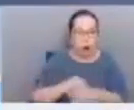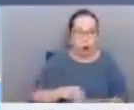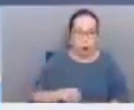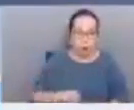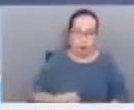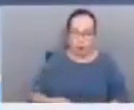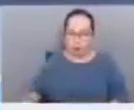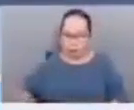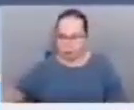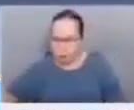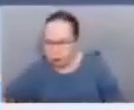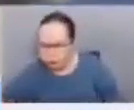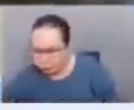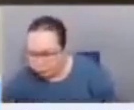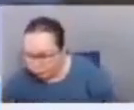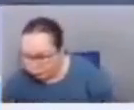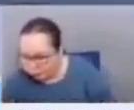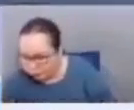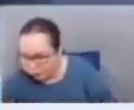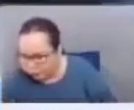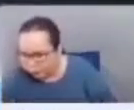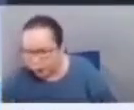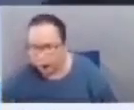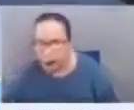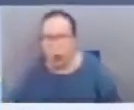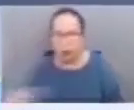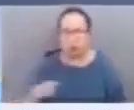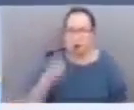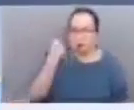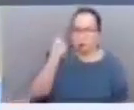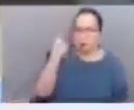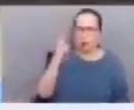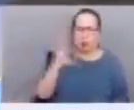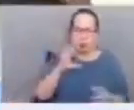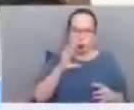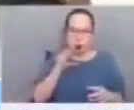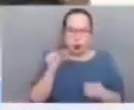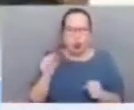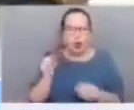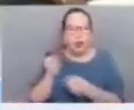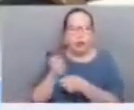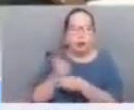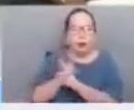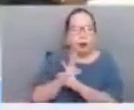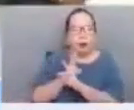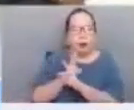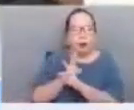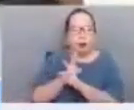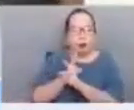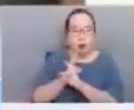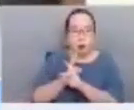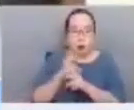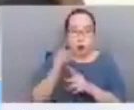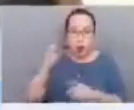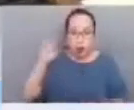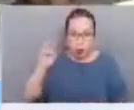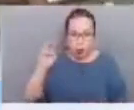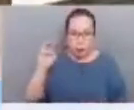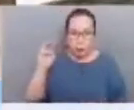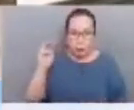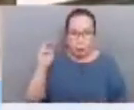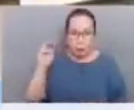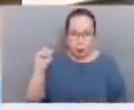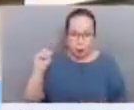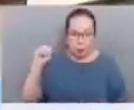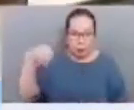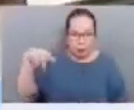mga miyembro ng GSIS, hindi nakakaputam until after 20 months of payment. Meaning, pagka bagong